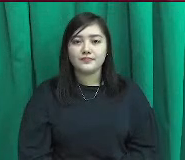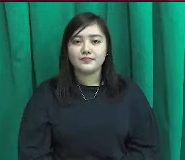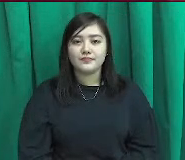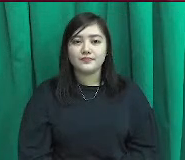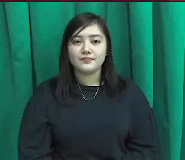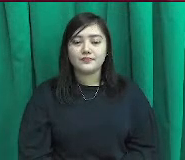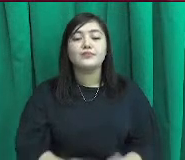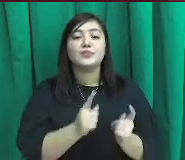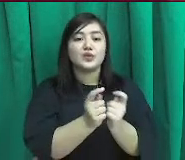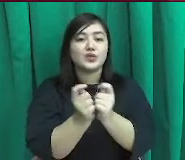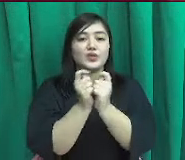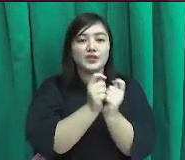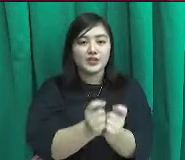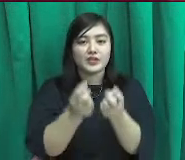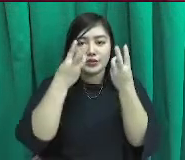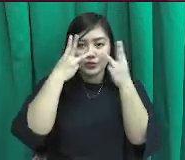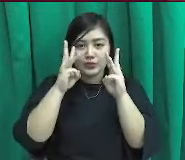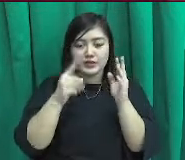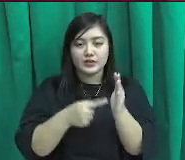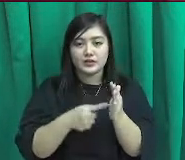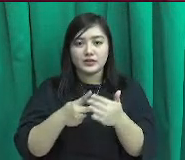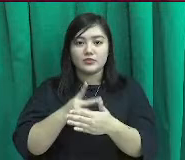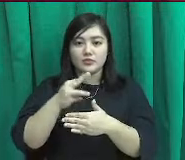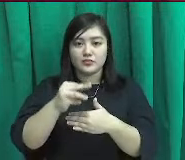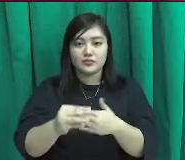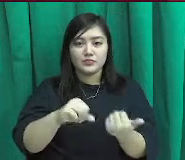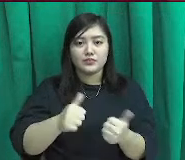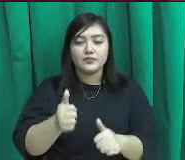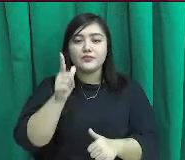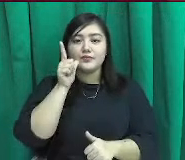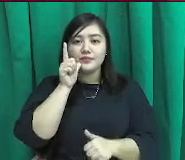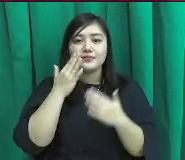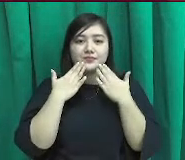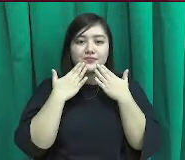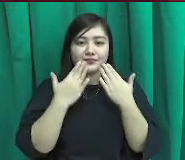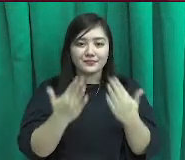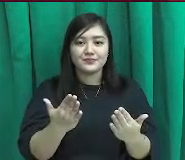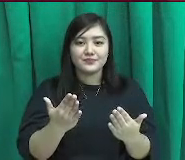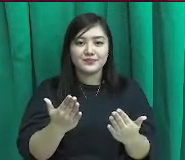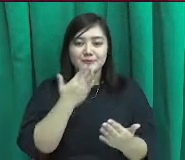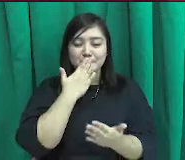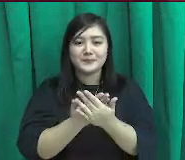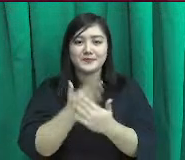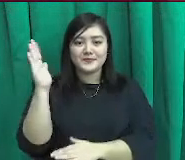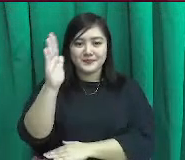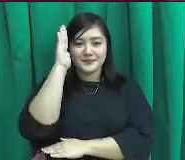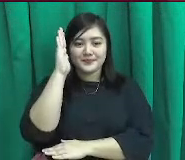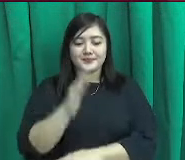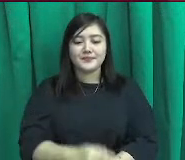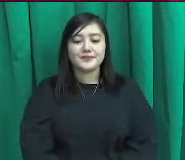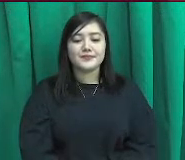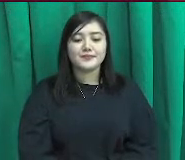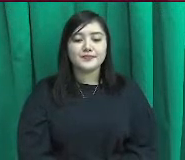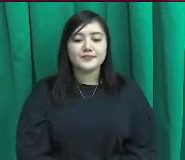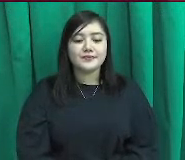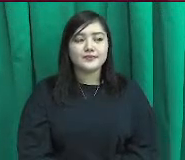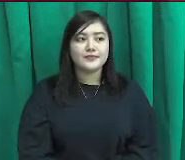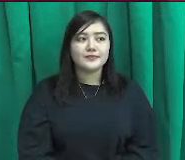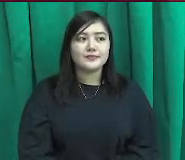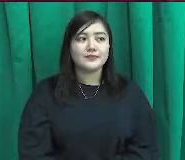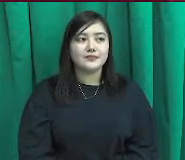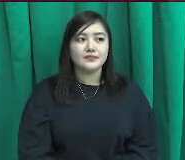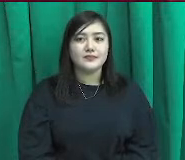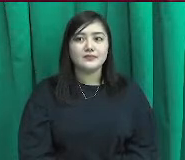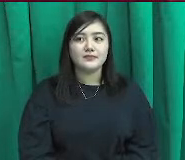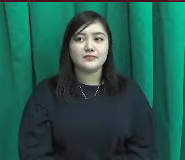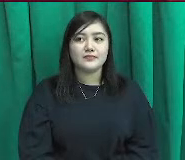makasama-sama ulit tayo sa programang ito, Baptist Lands. Okay, maraming salamat at magandang tanghali muli. Amen, amen, amen. Nag-hiss yata yung camera